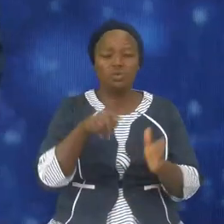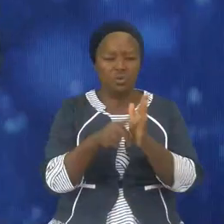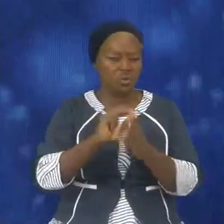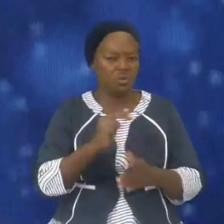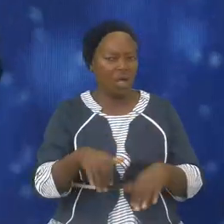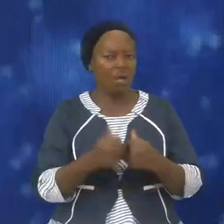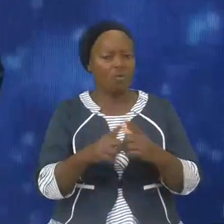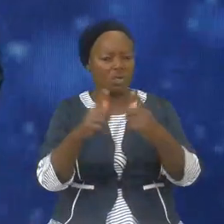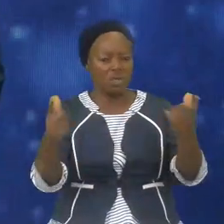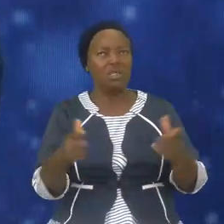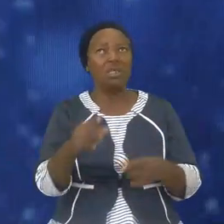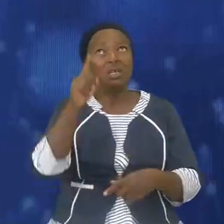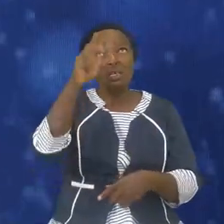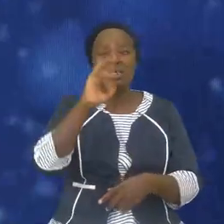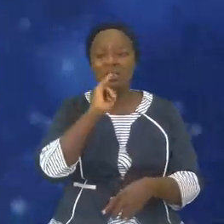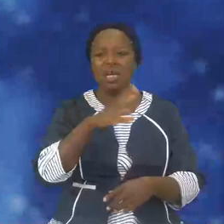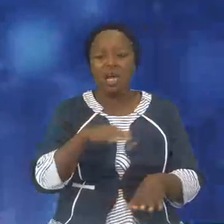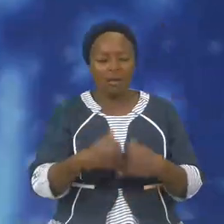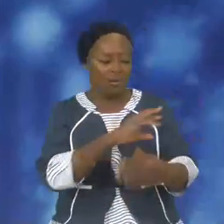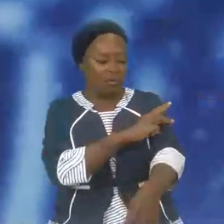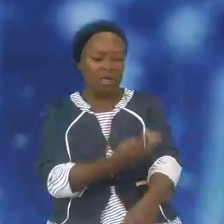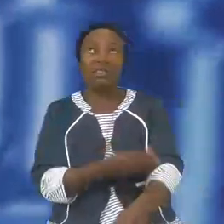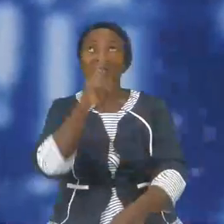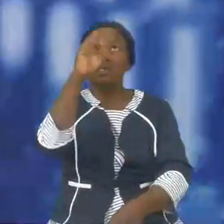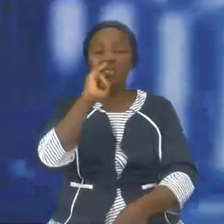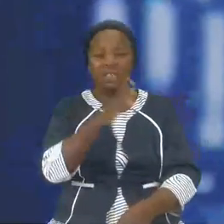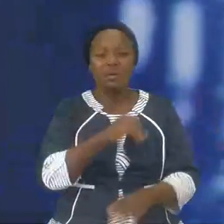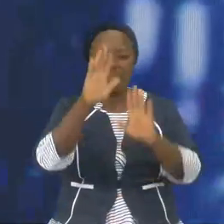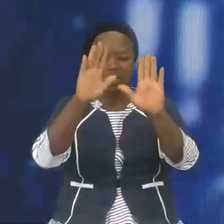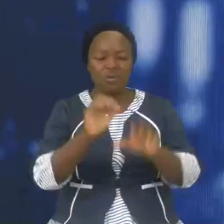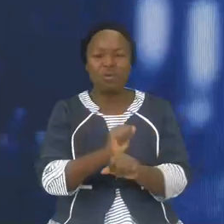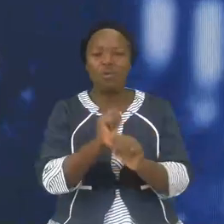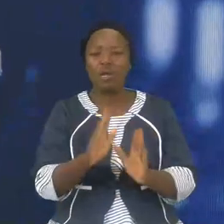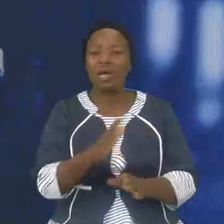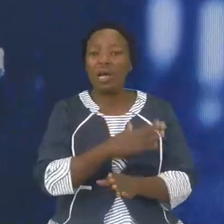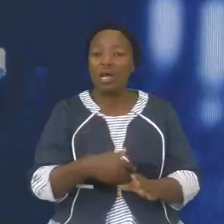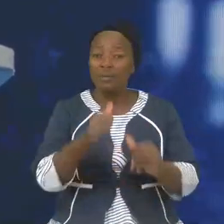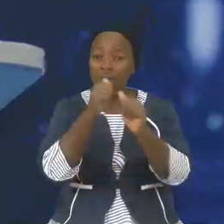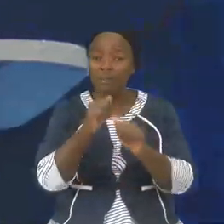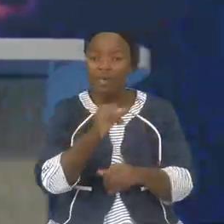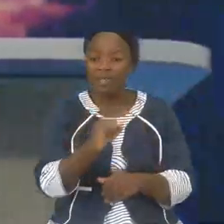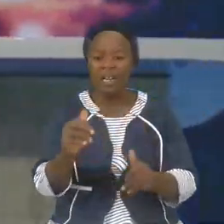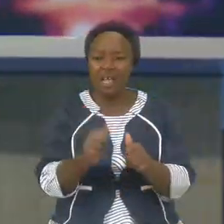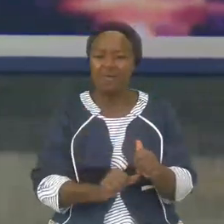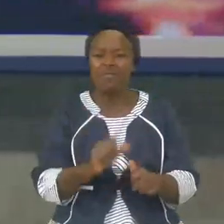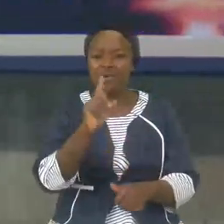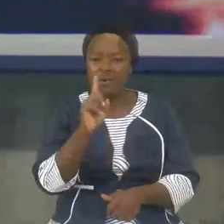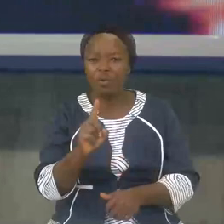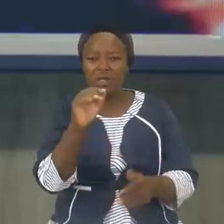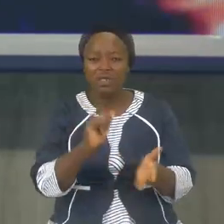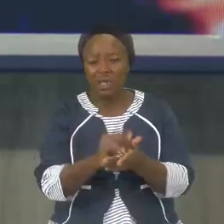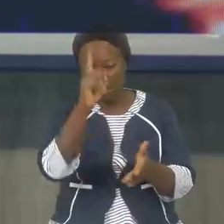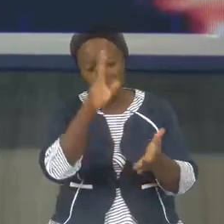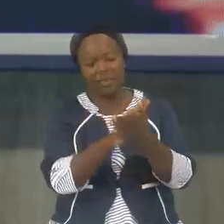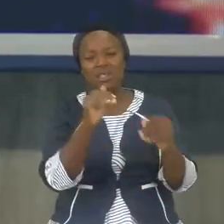montré combien il est grand, combien il est puissant. Un faiseur de miracles. Et il bénit tout le